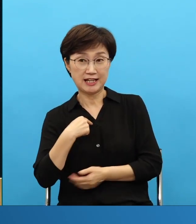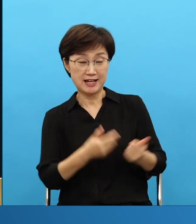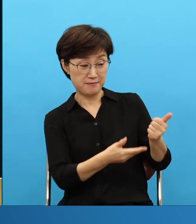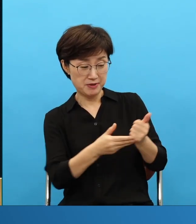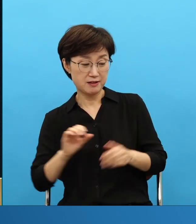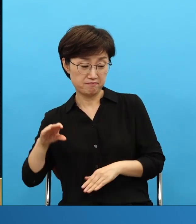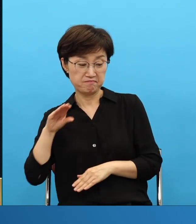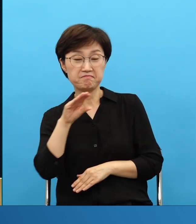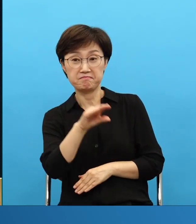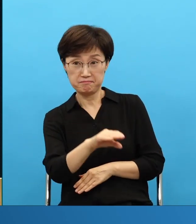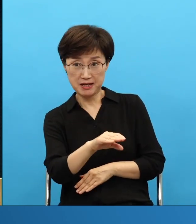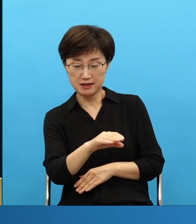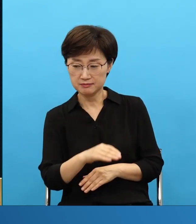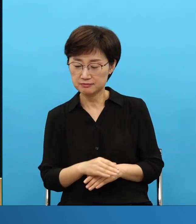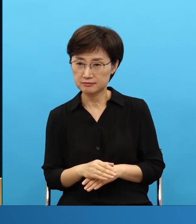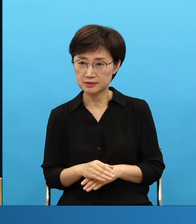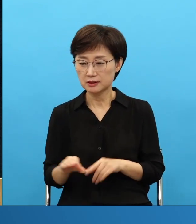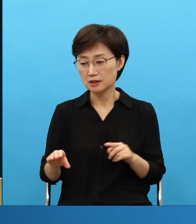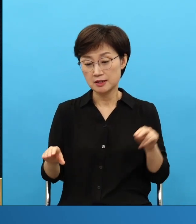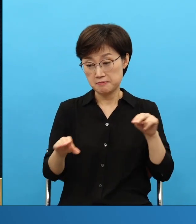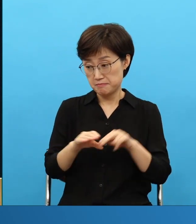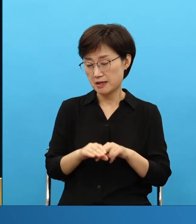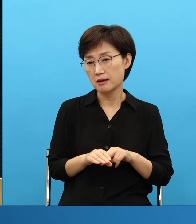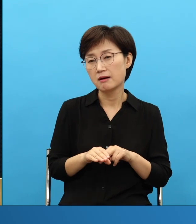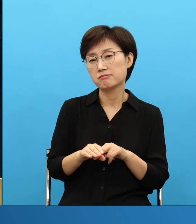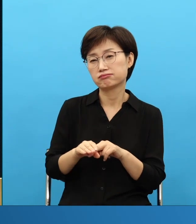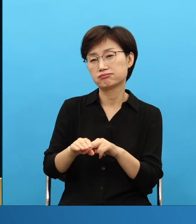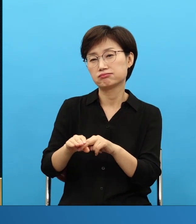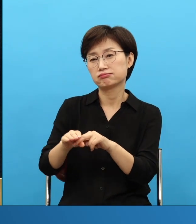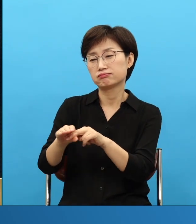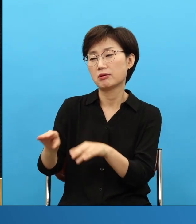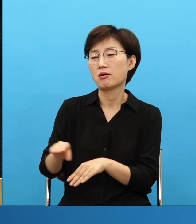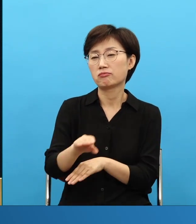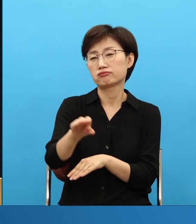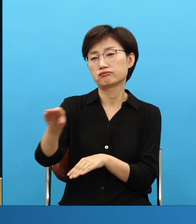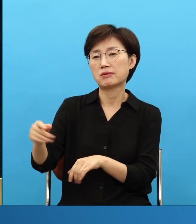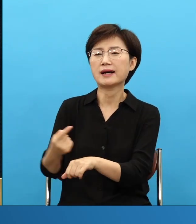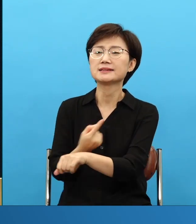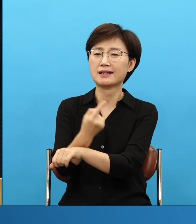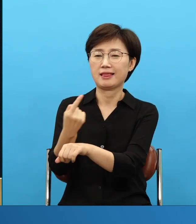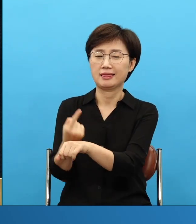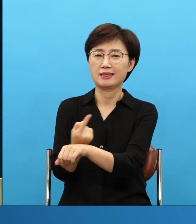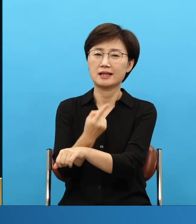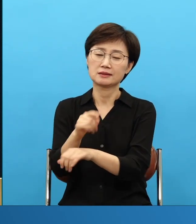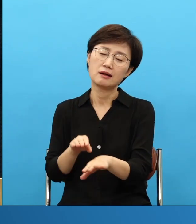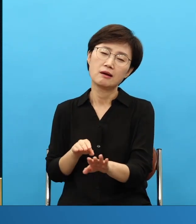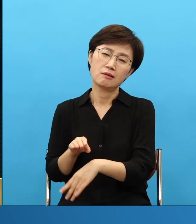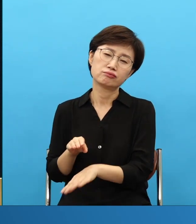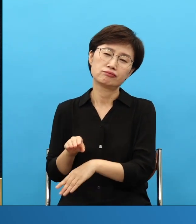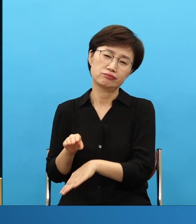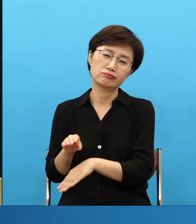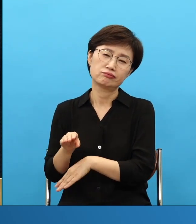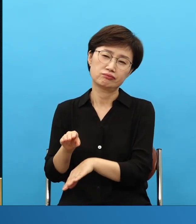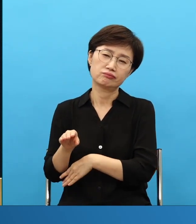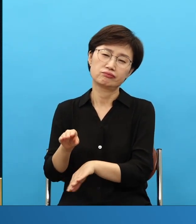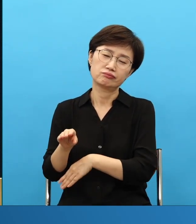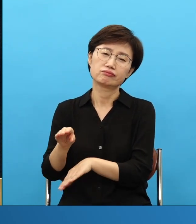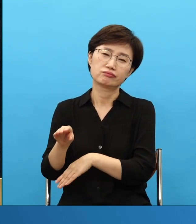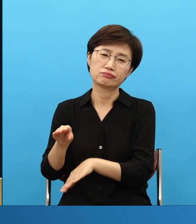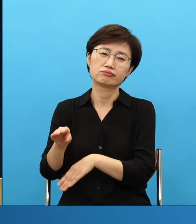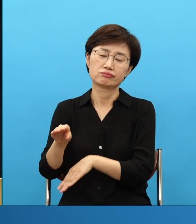greet me. 1시간 가량 이렇게 가게 됐습니다. And so he was driving me to my destination, and we